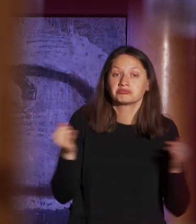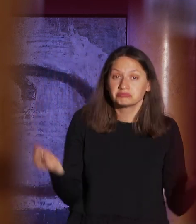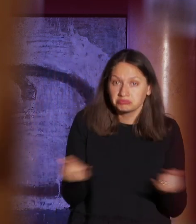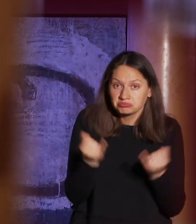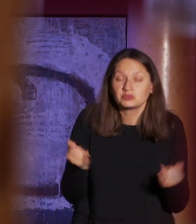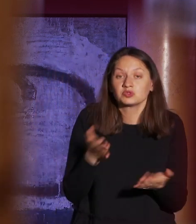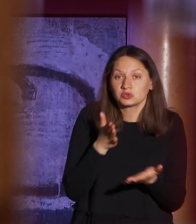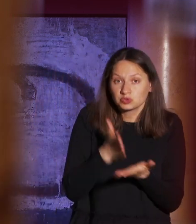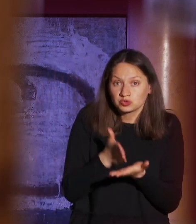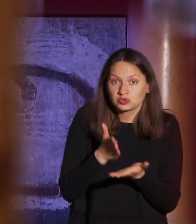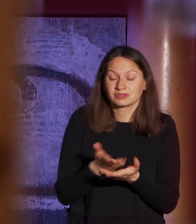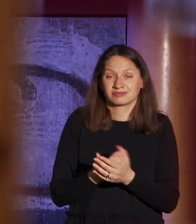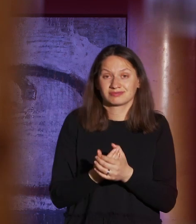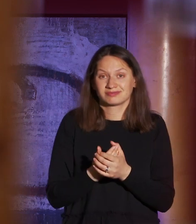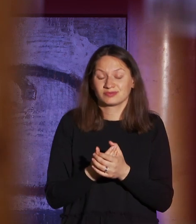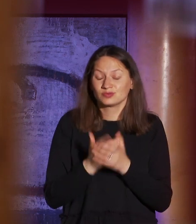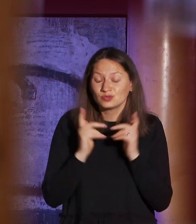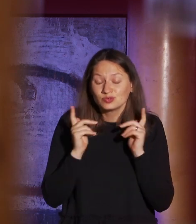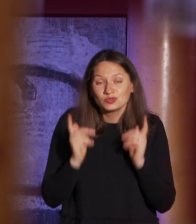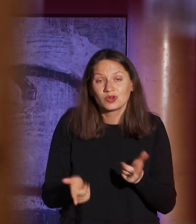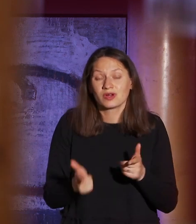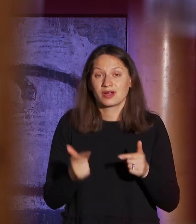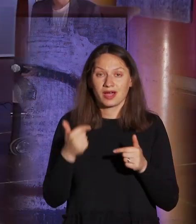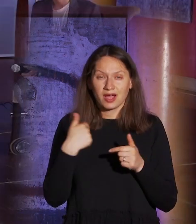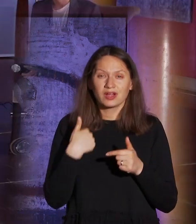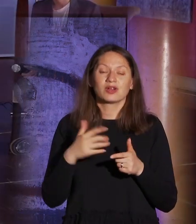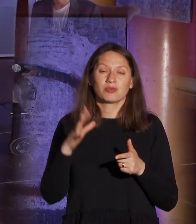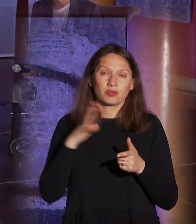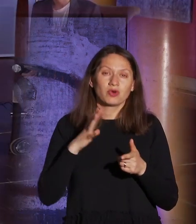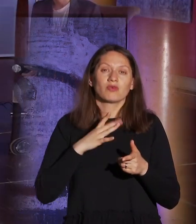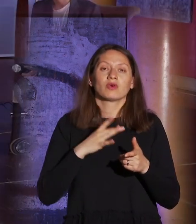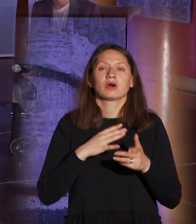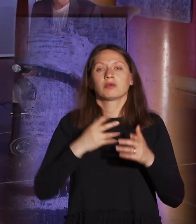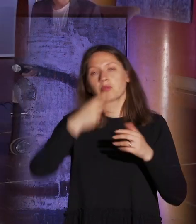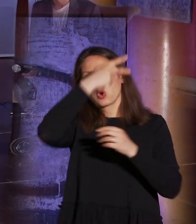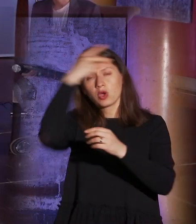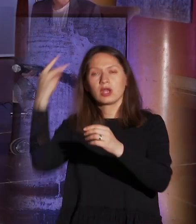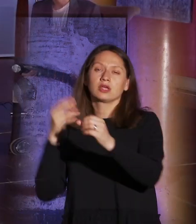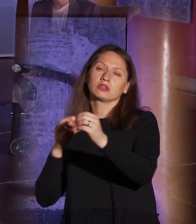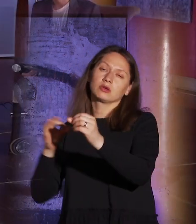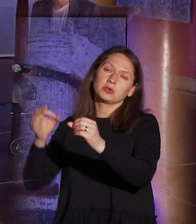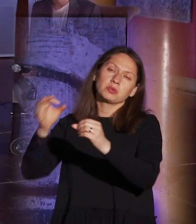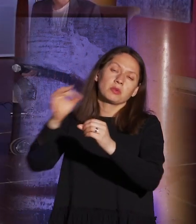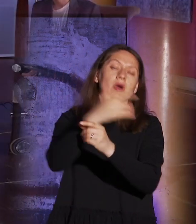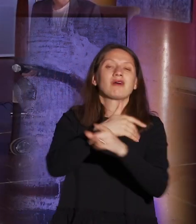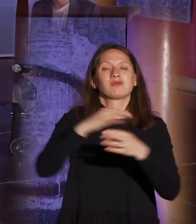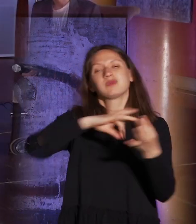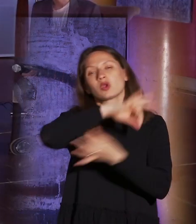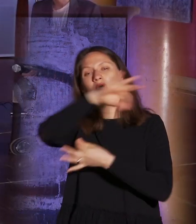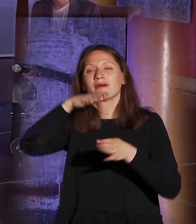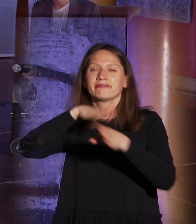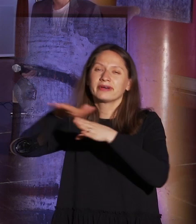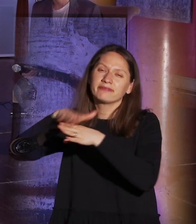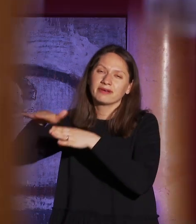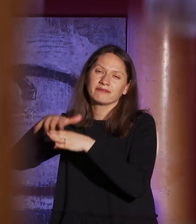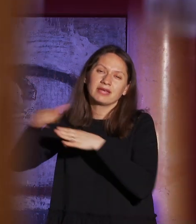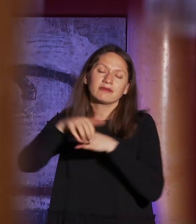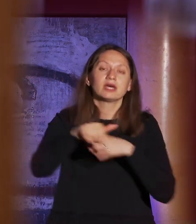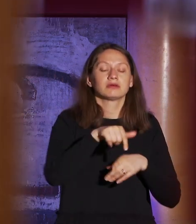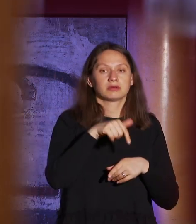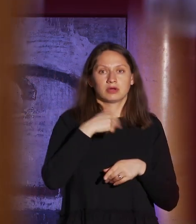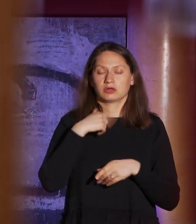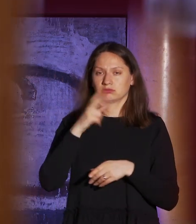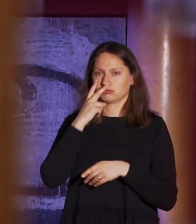panašiai. Tikrai ne. Ir man tai, kai kada važinėjant ir po Lietuvą su tais projektais, nustebina kai